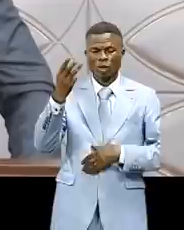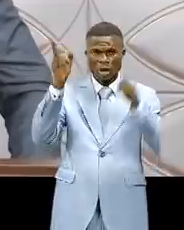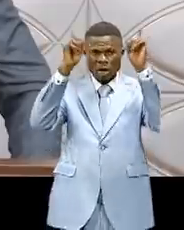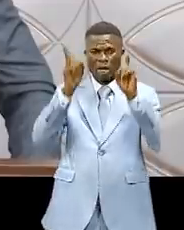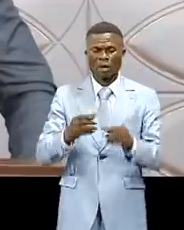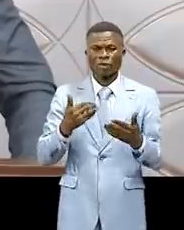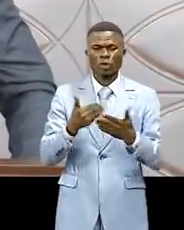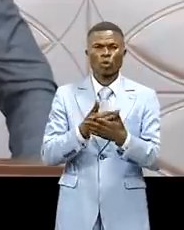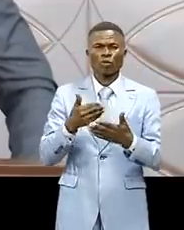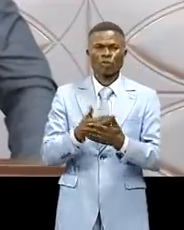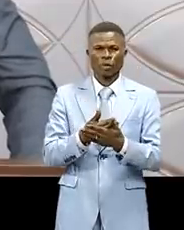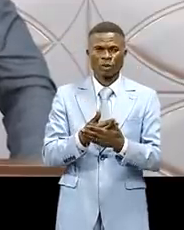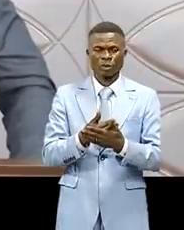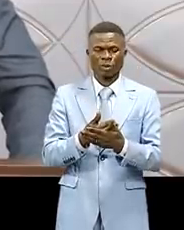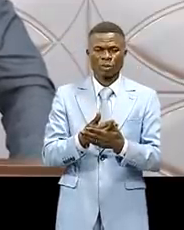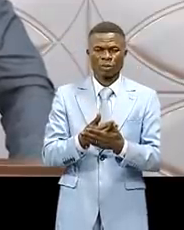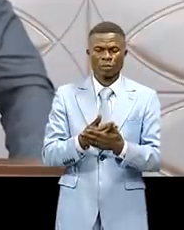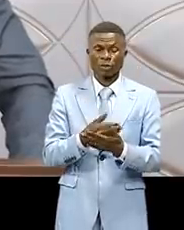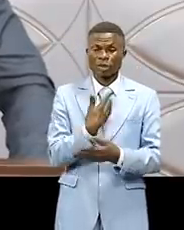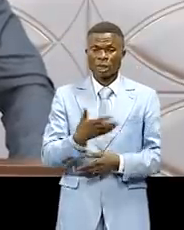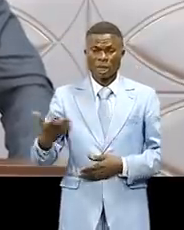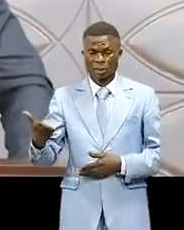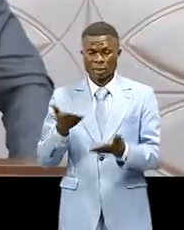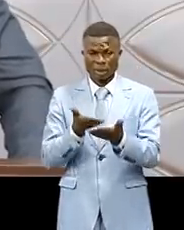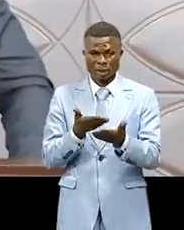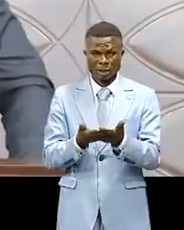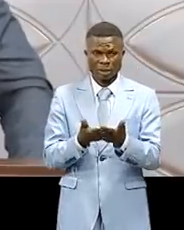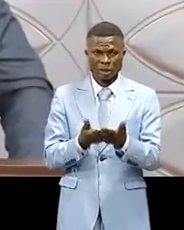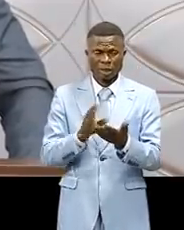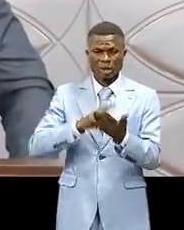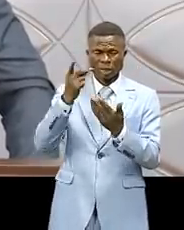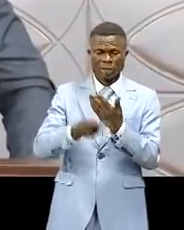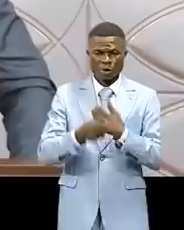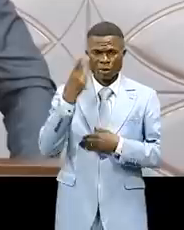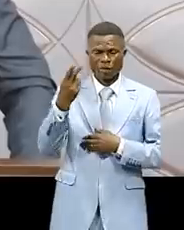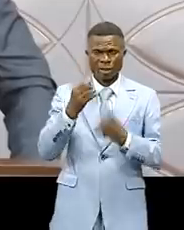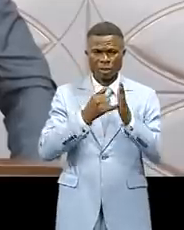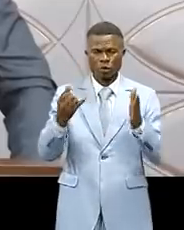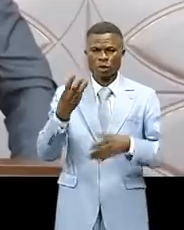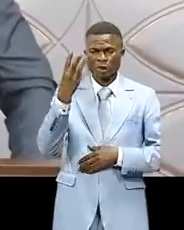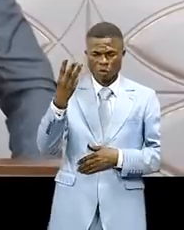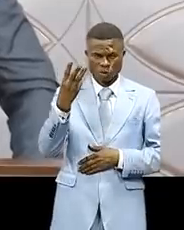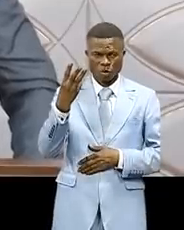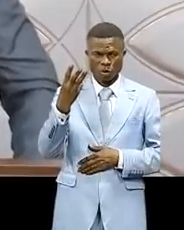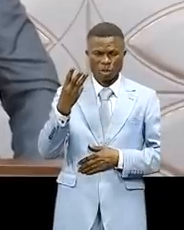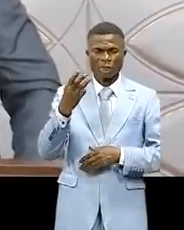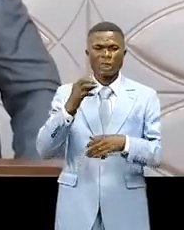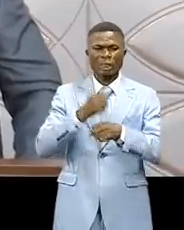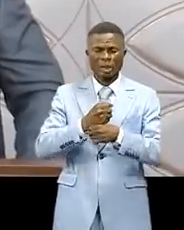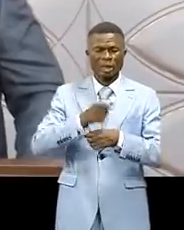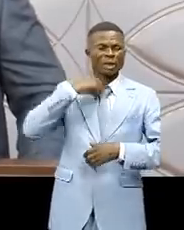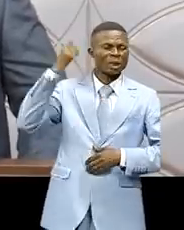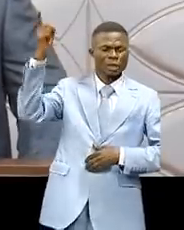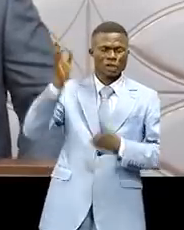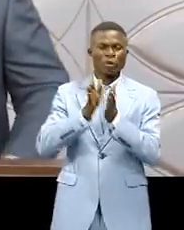voulons c'est tout dit d'impulsion l'agenda 25 103 constitue un serment collectif